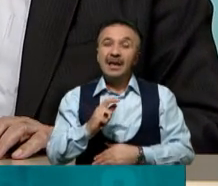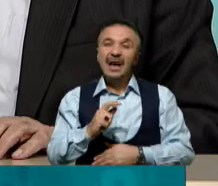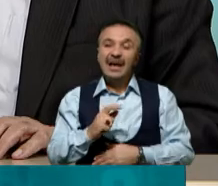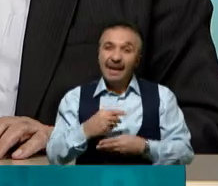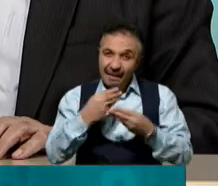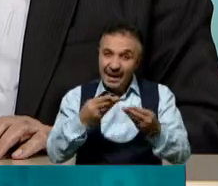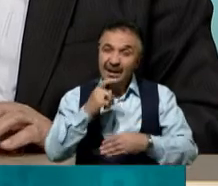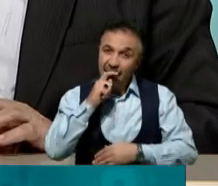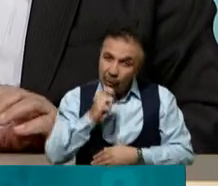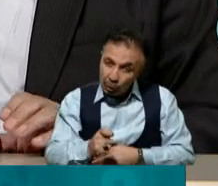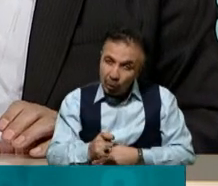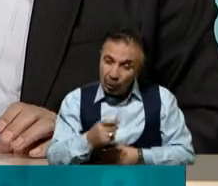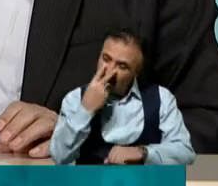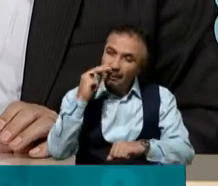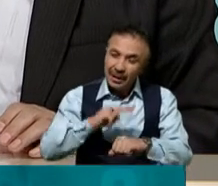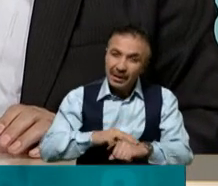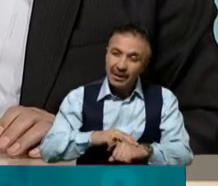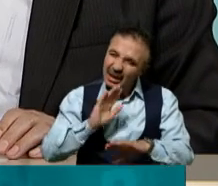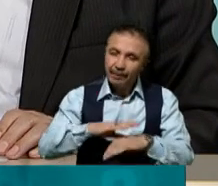lazım. Yani verdim bozuyorum.